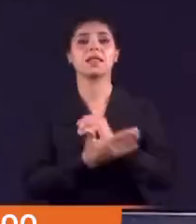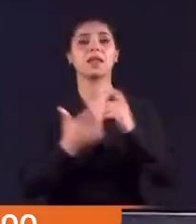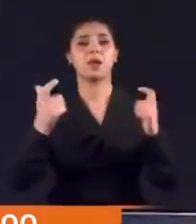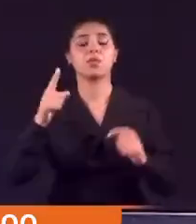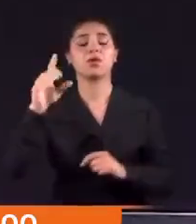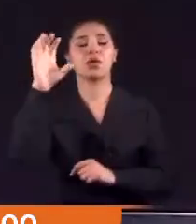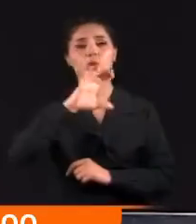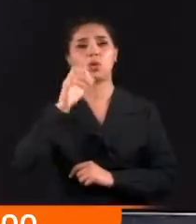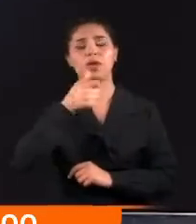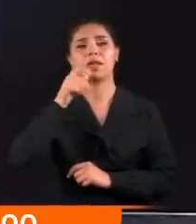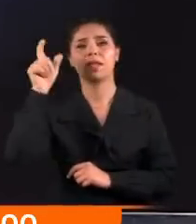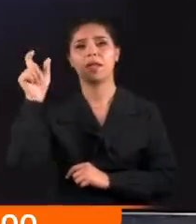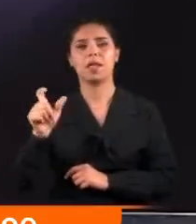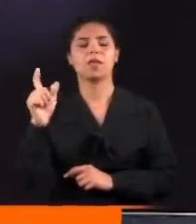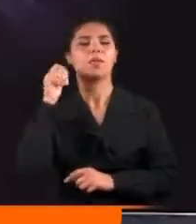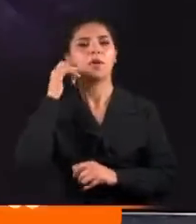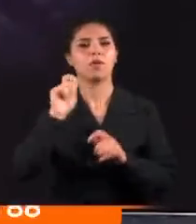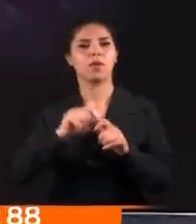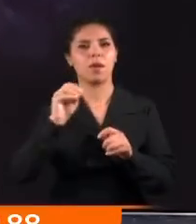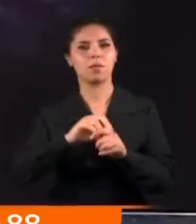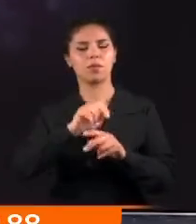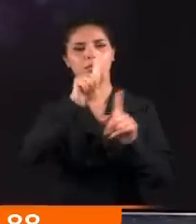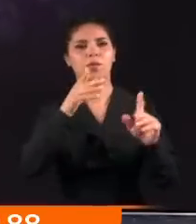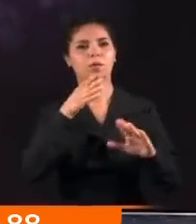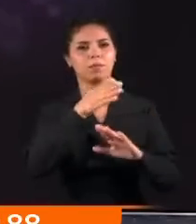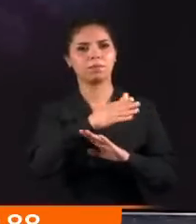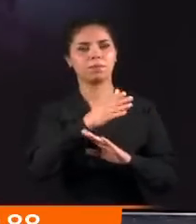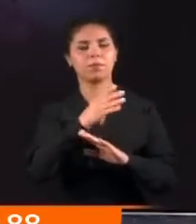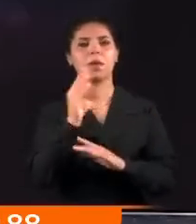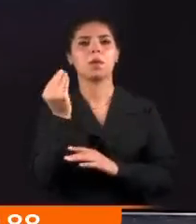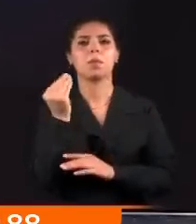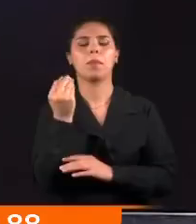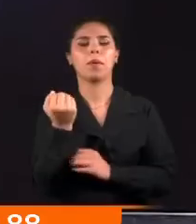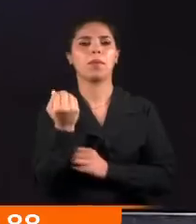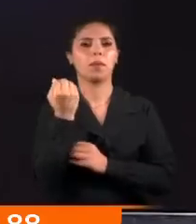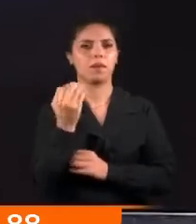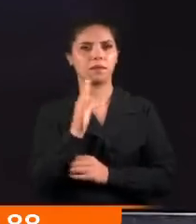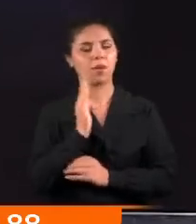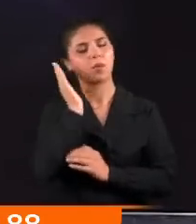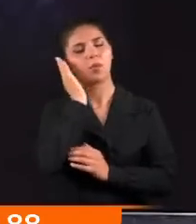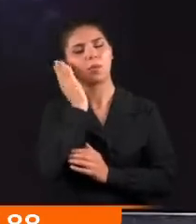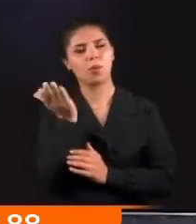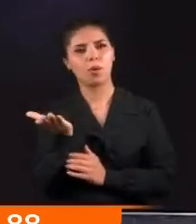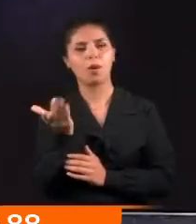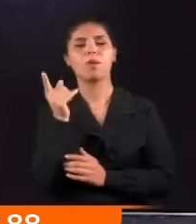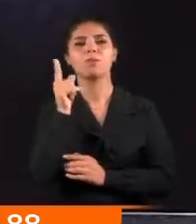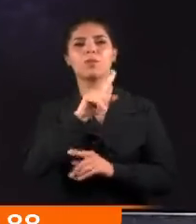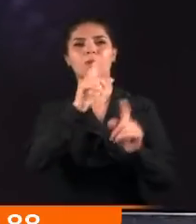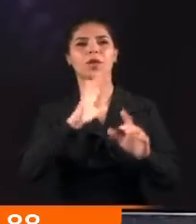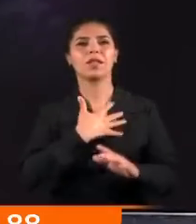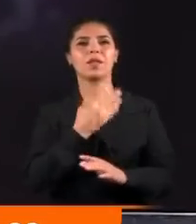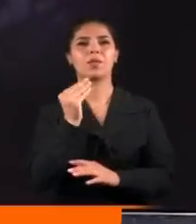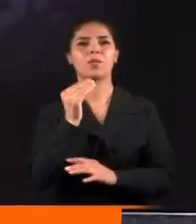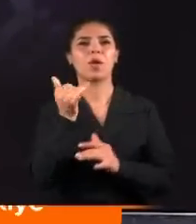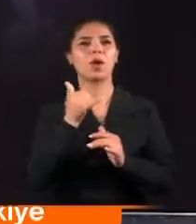Trabzon'da bir turist cep telefonu tamiri için kentteki bir dükkana girdi. Kucağında çocuğu vardı ve uyuyordu. Esnaf küçük çocuk